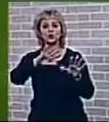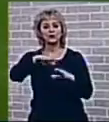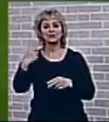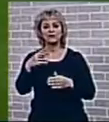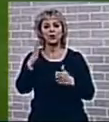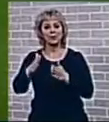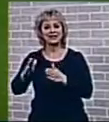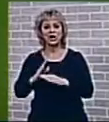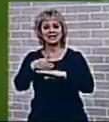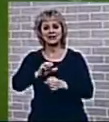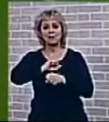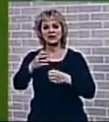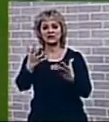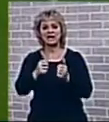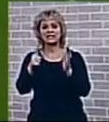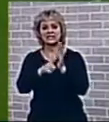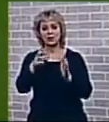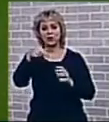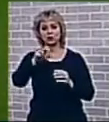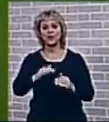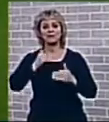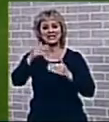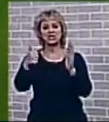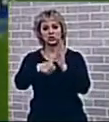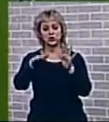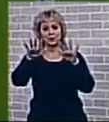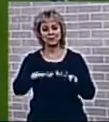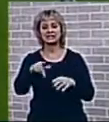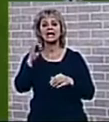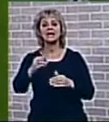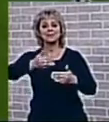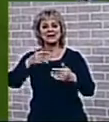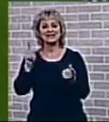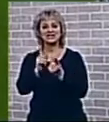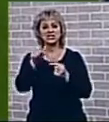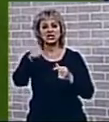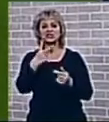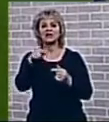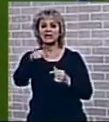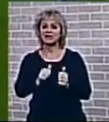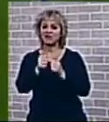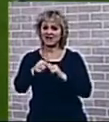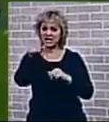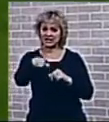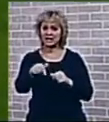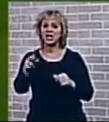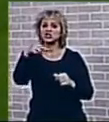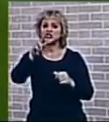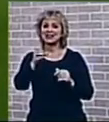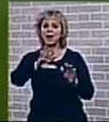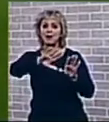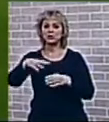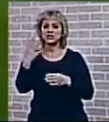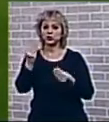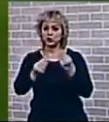2 подряд гостевых побед набрал 7 очков, поднялся на 6 место и перед этой встречей выглядит фаворитом. У «Динамо» после